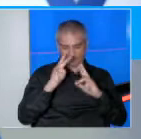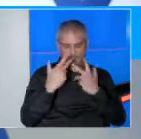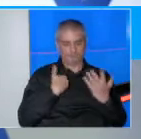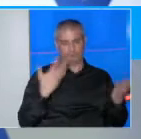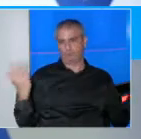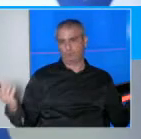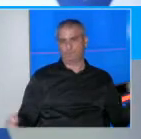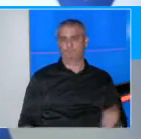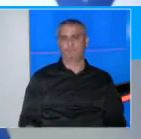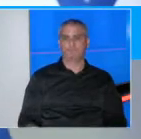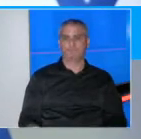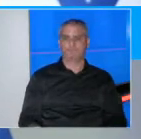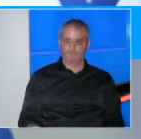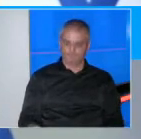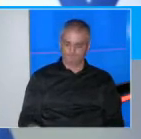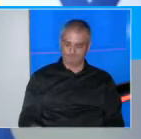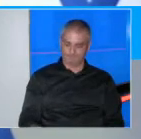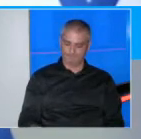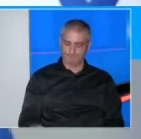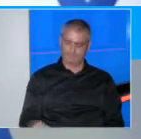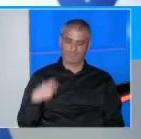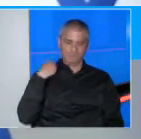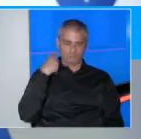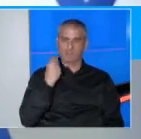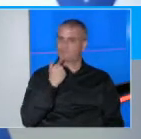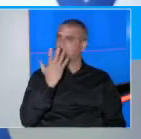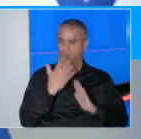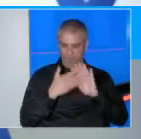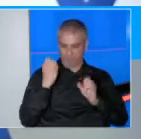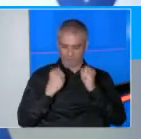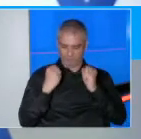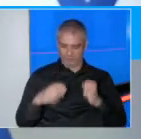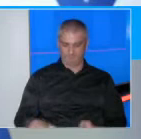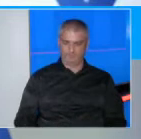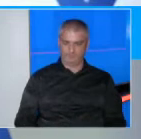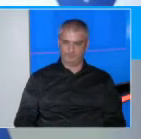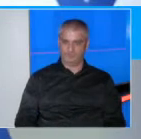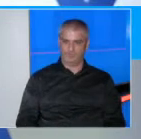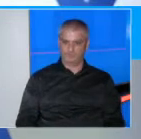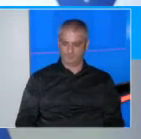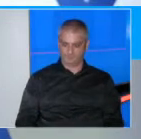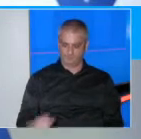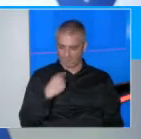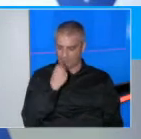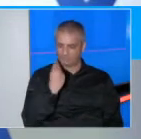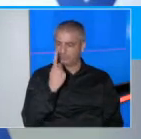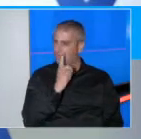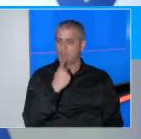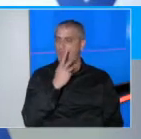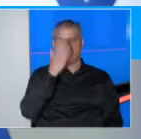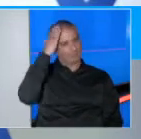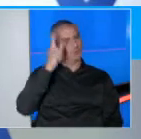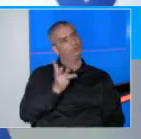כמו. אני שומע את הדברים המאוד קשים שאתה אומר, דיברת על זה קודם לכן. מה זה מאוד קשים? אני רוצה שיקום סנגור אחד, ולא יגיד שבנט